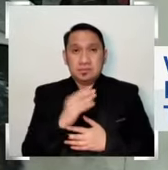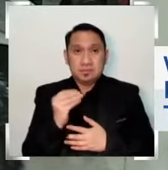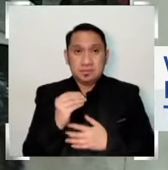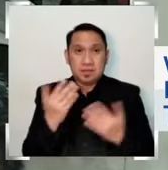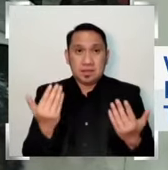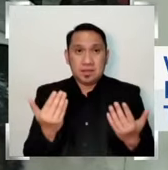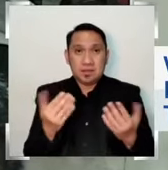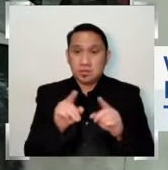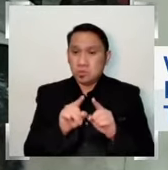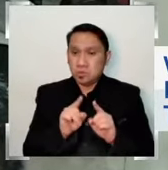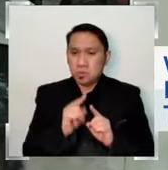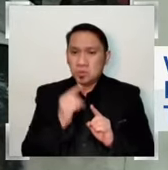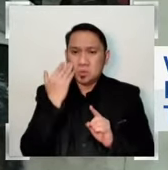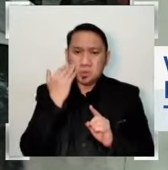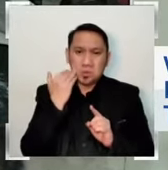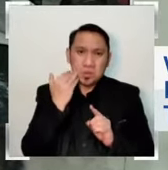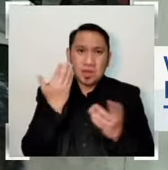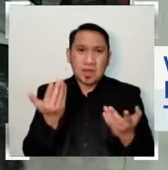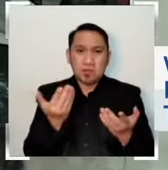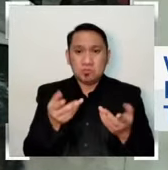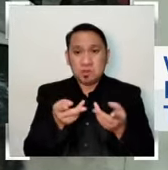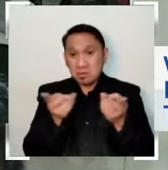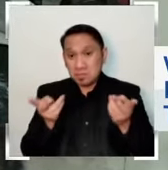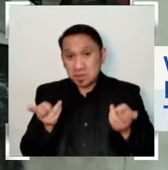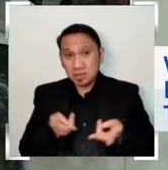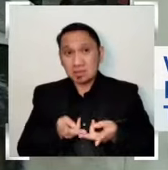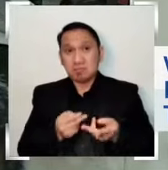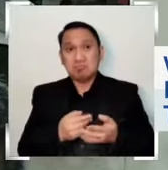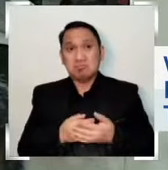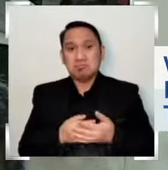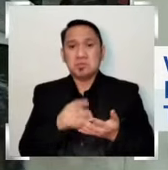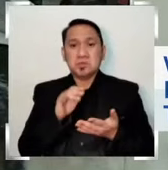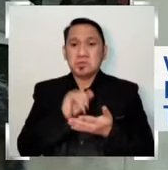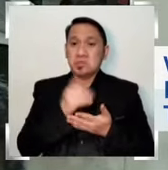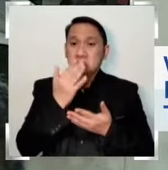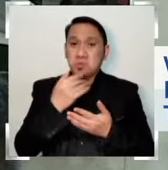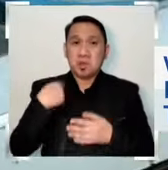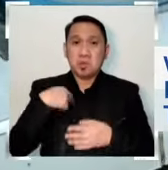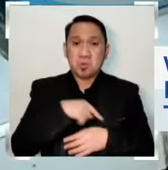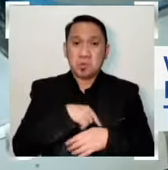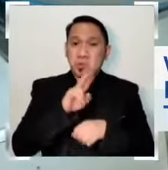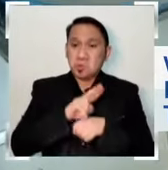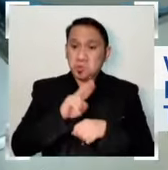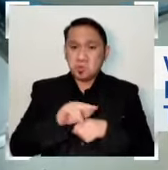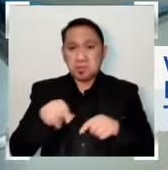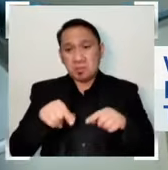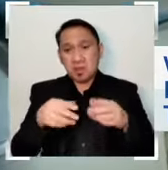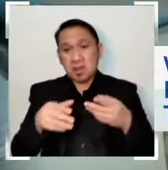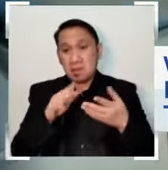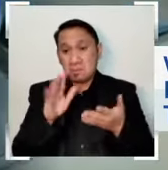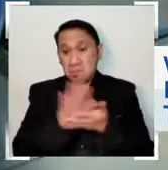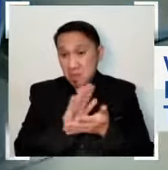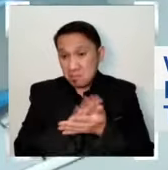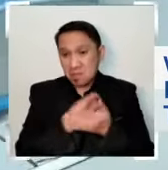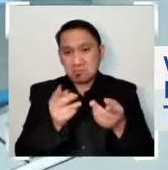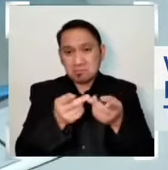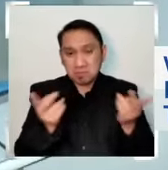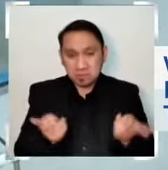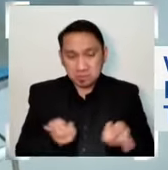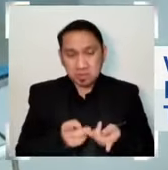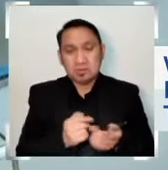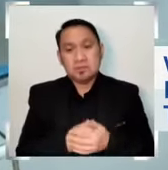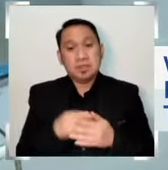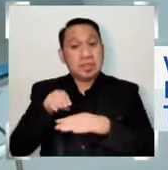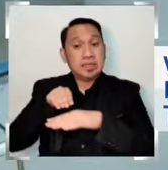mga plato. Ayan, kaya gumagamit na rin kami ng mga disposable. Isa Maricaban sa mga apektadong lugar sa